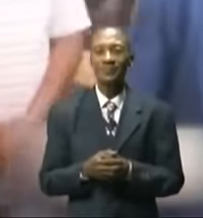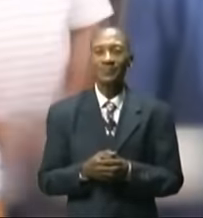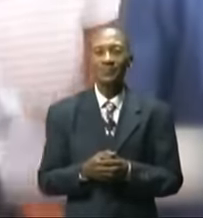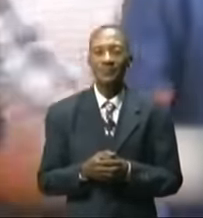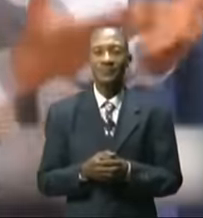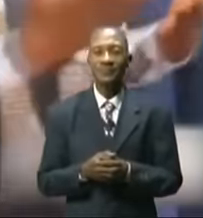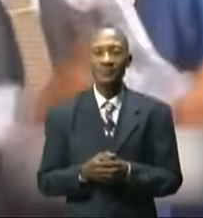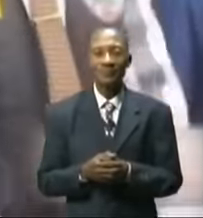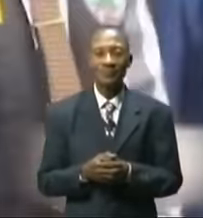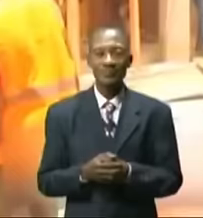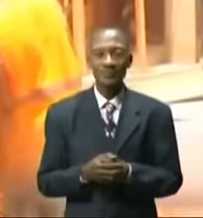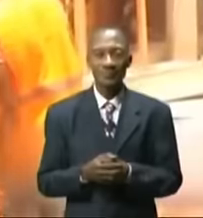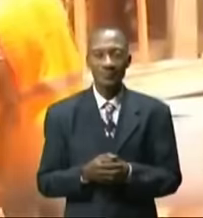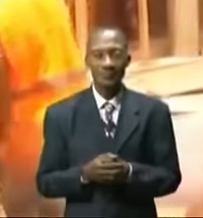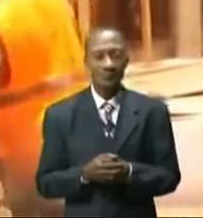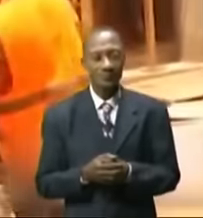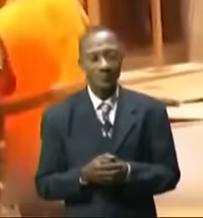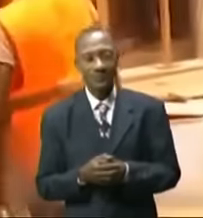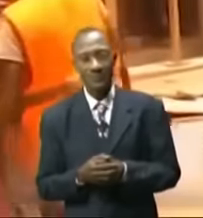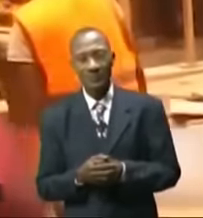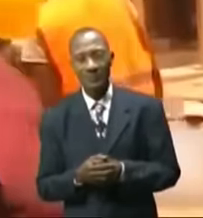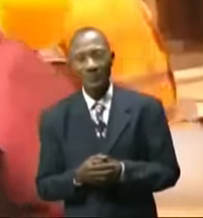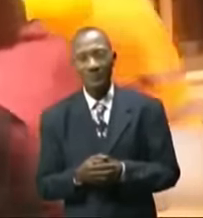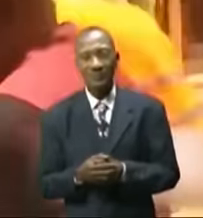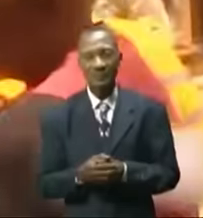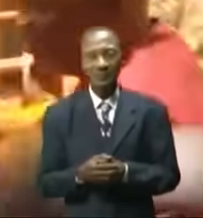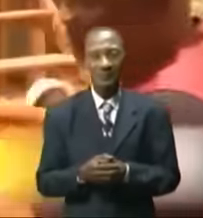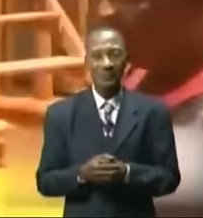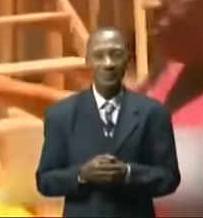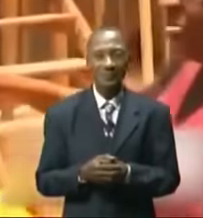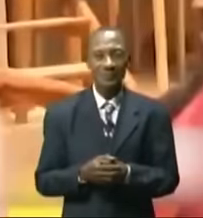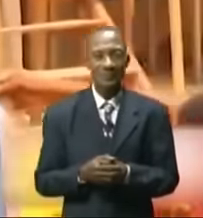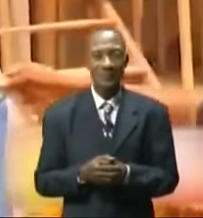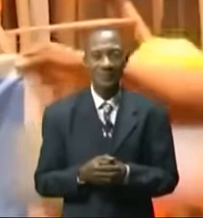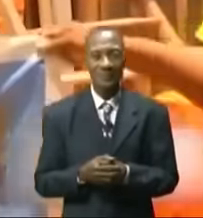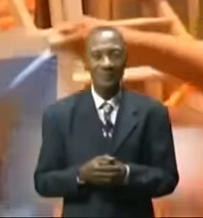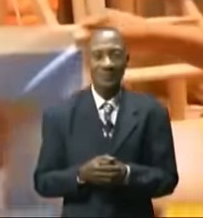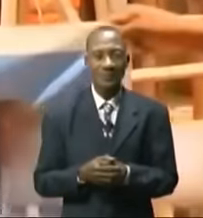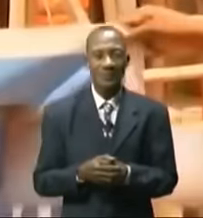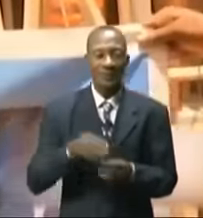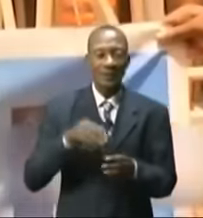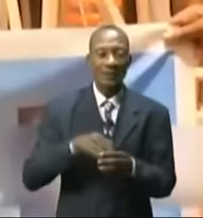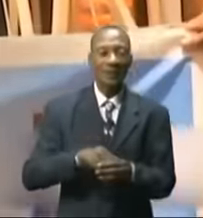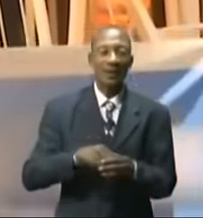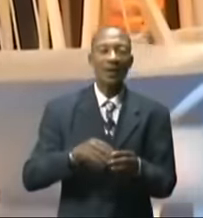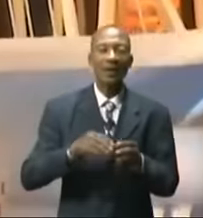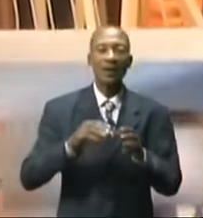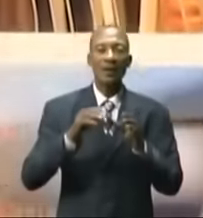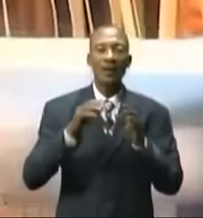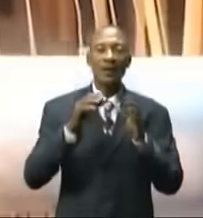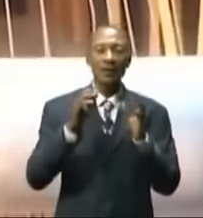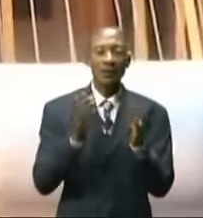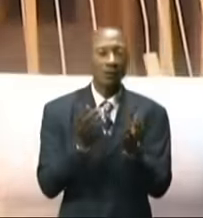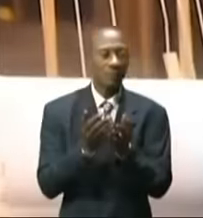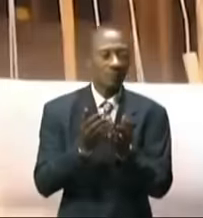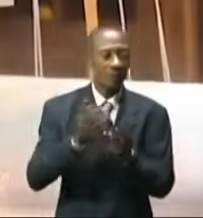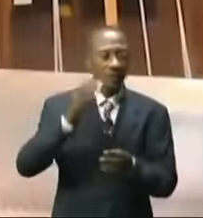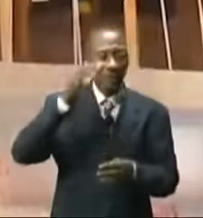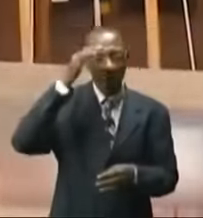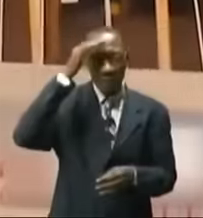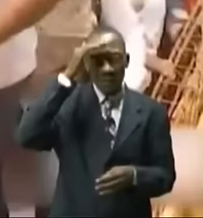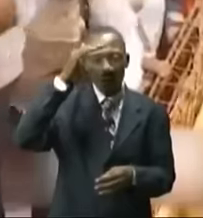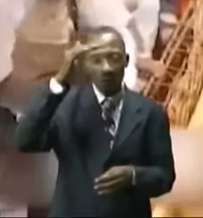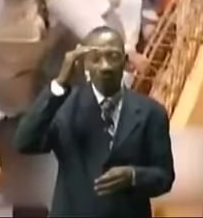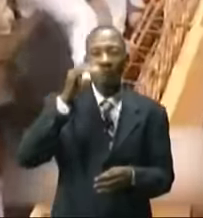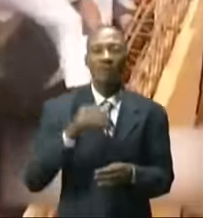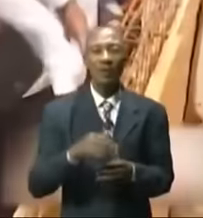commune de Mongafula sera dotée dans un délai relativement court d'un ouvrage de qualité répondant aux standards modernes. Il s'agit d'un